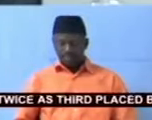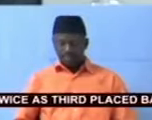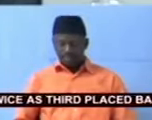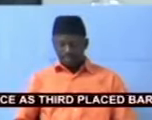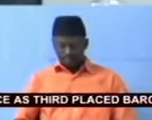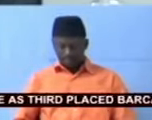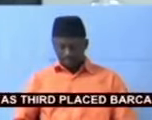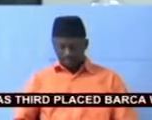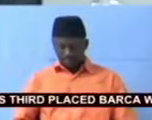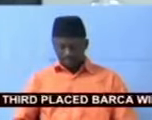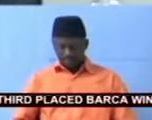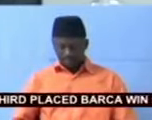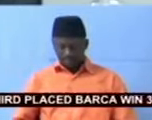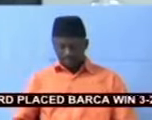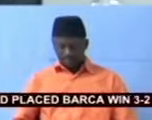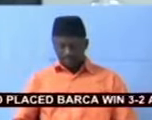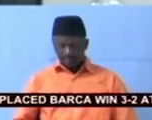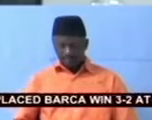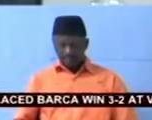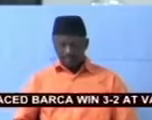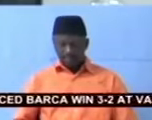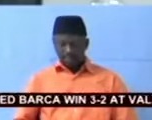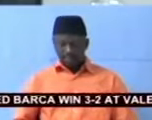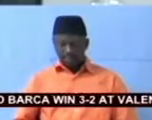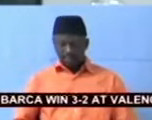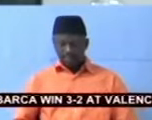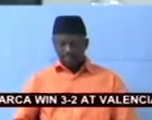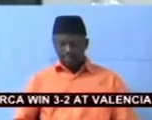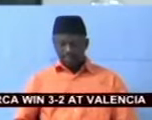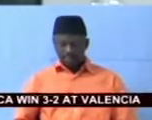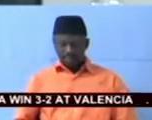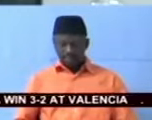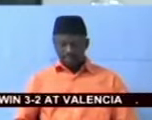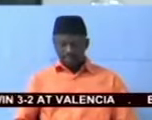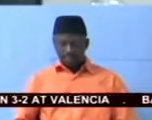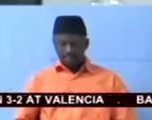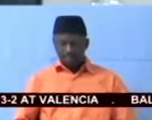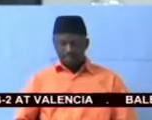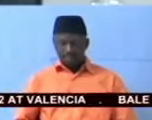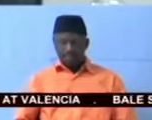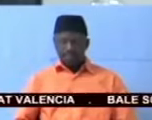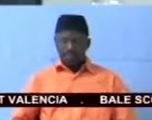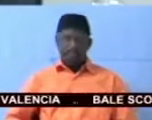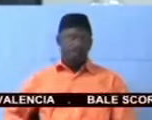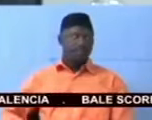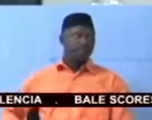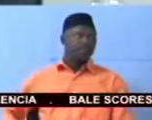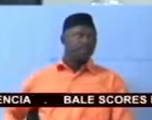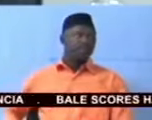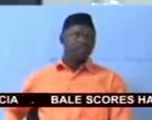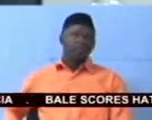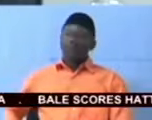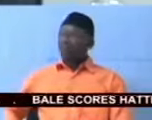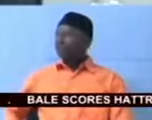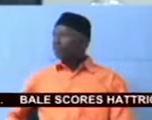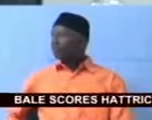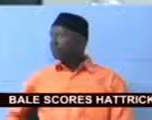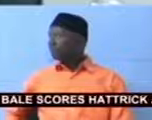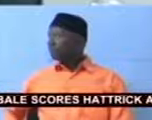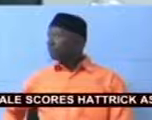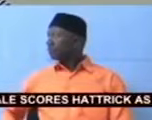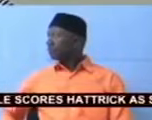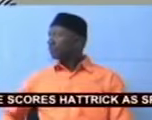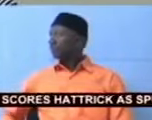إياك نعبد وإياك نستعين، اهدنا الصراط المستقيم، صراط الذين أنعمت